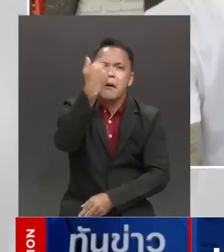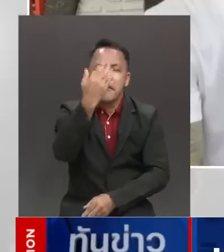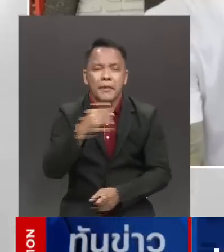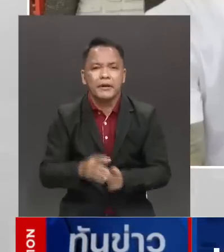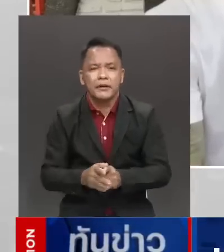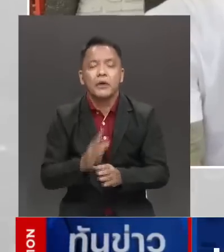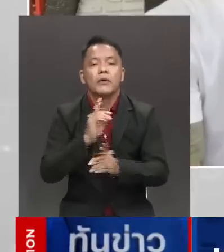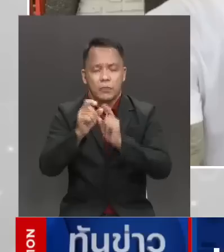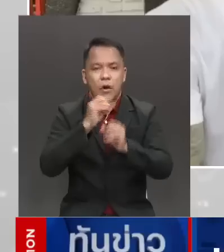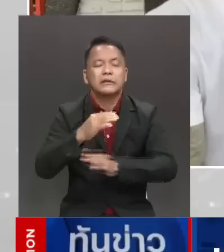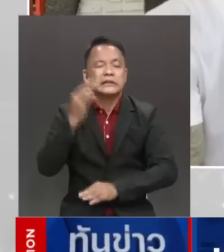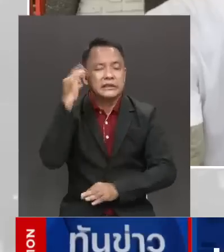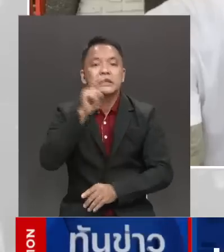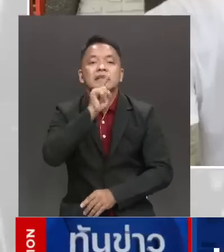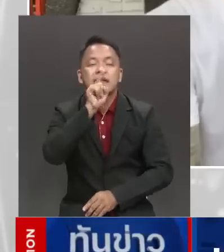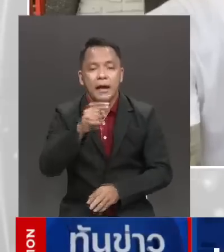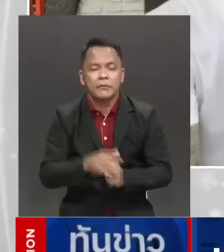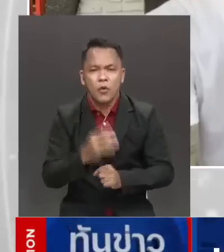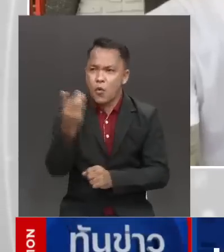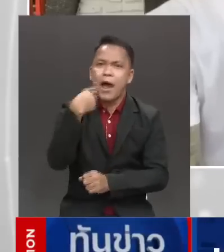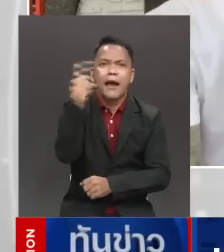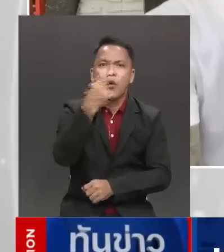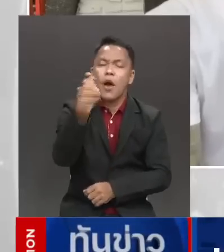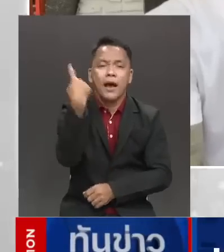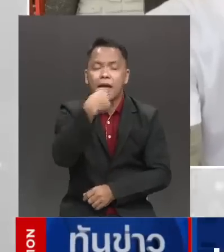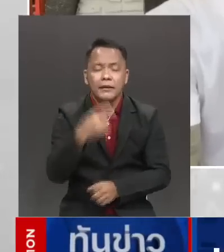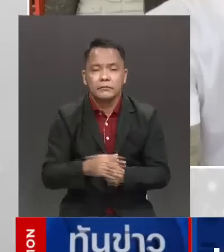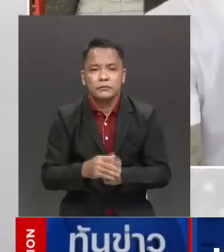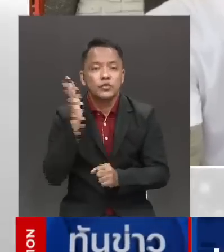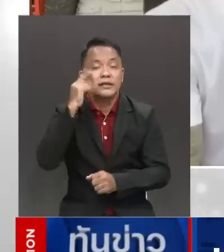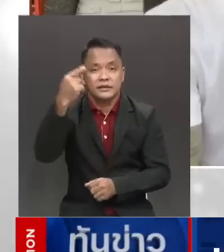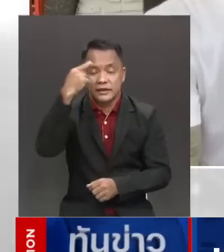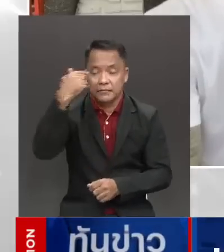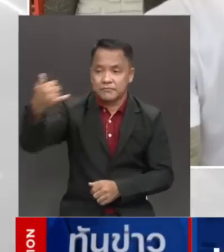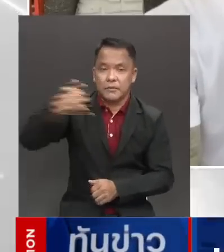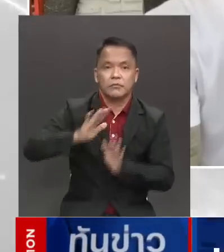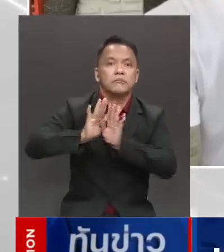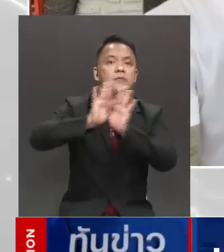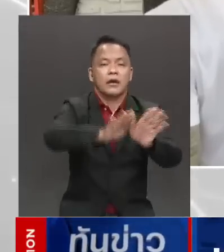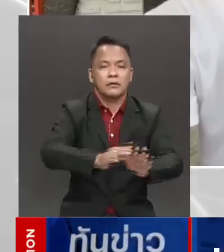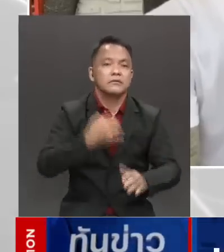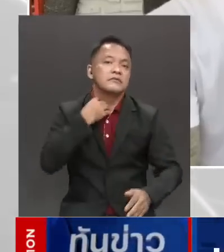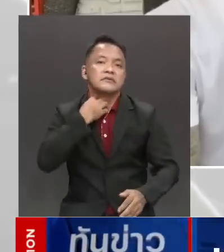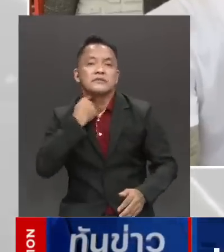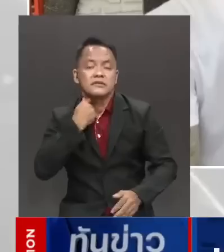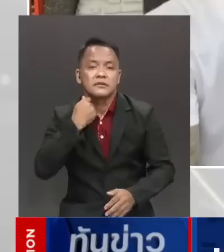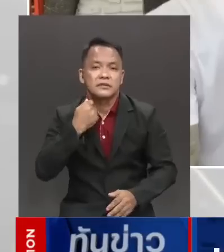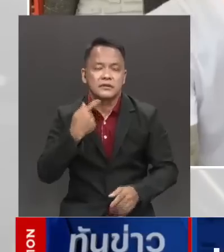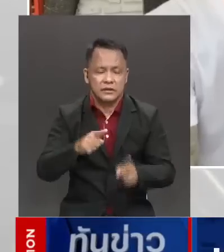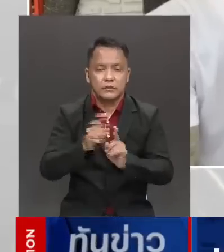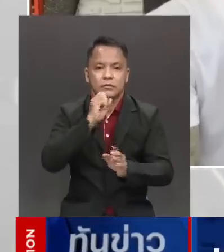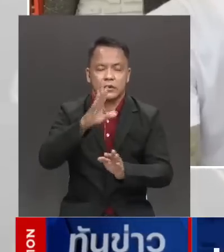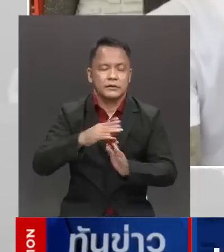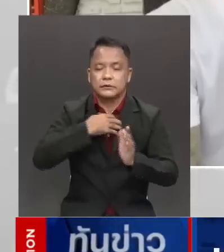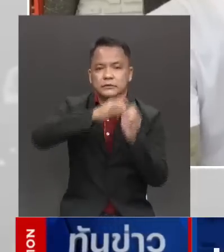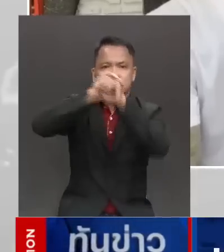ล่ะคุณโจ้ได้ยินก็เลยถามกลับบอกพี่ว่าใครอ่ะแต่ชายเสื้อดำตรงเข้าไปผลักอกและกระชากคอเสื้อคุณโจ้ก็เลย